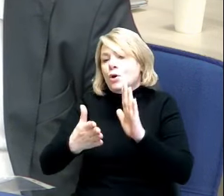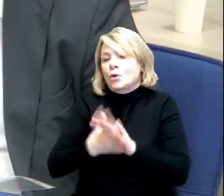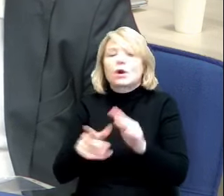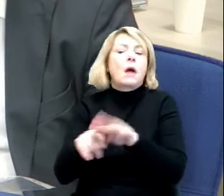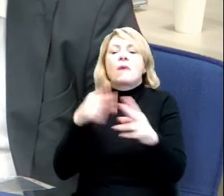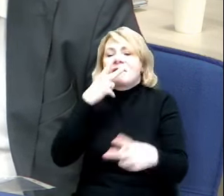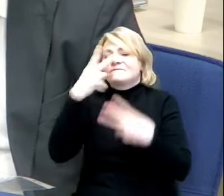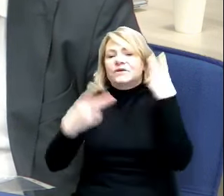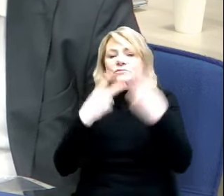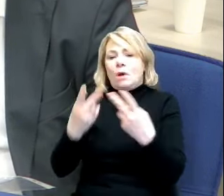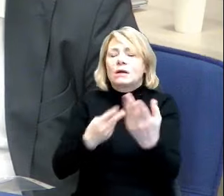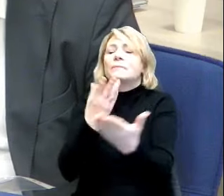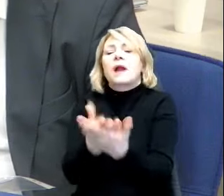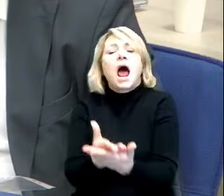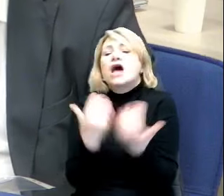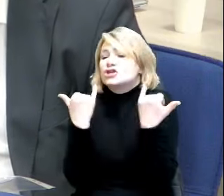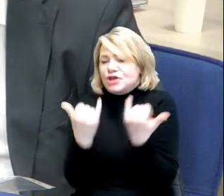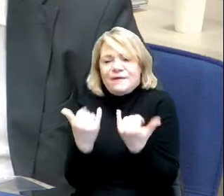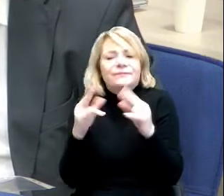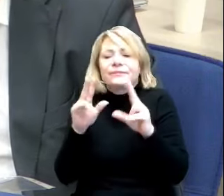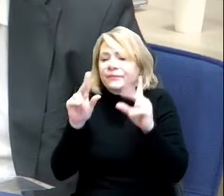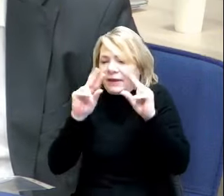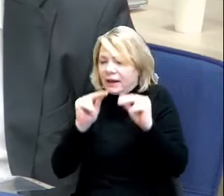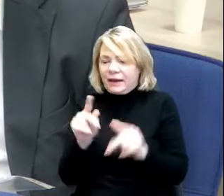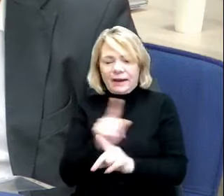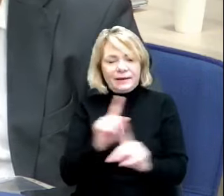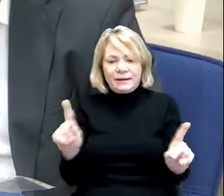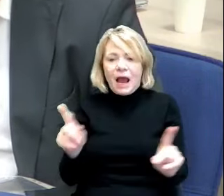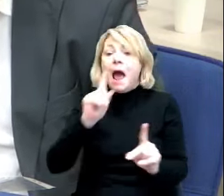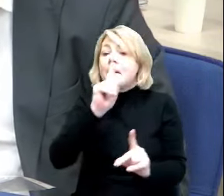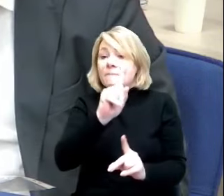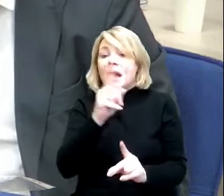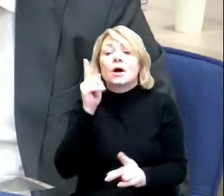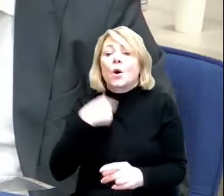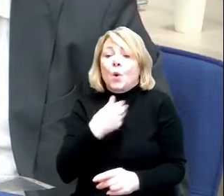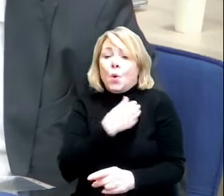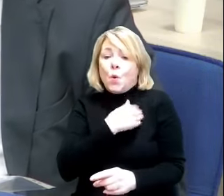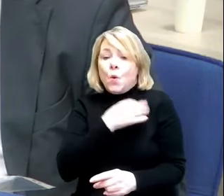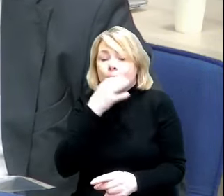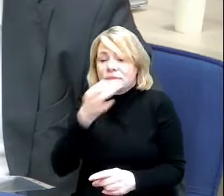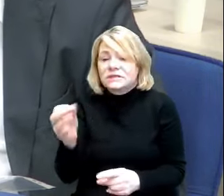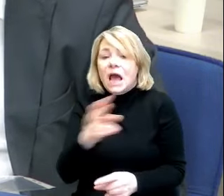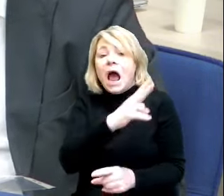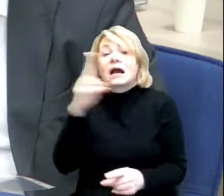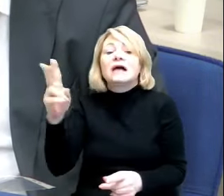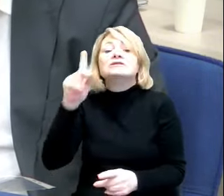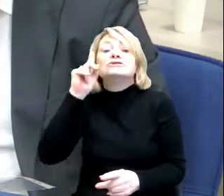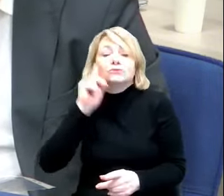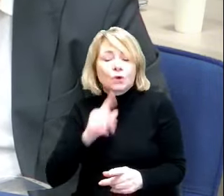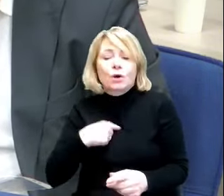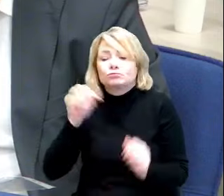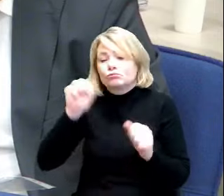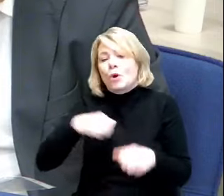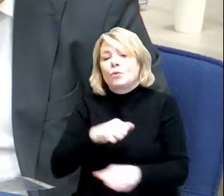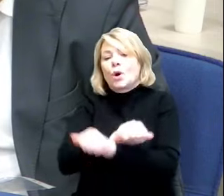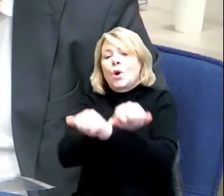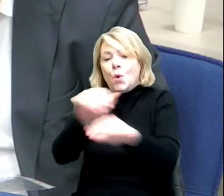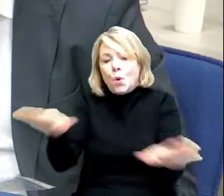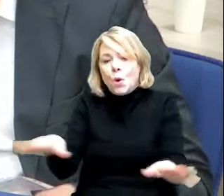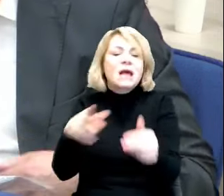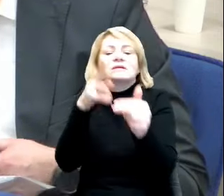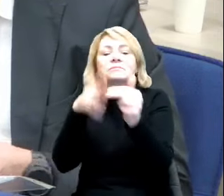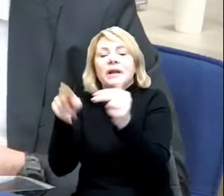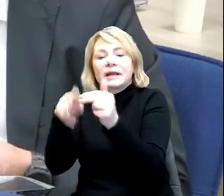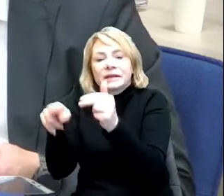kas ne šiandien tikrai ne šiandien bet noriu pasakyti jeigu kas norės pasakykit mes tikrai jum persiųsim tai visi sprendiniai taip sakant